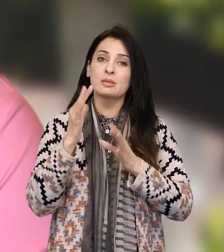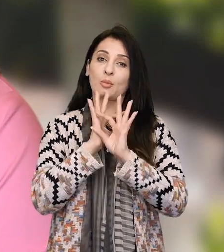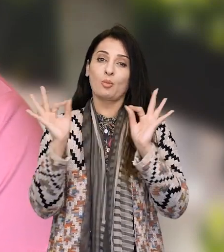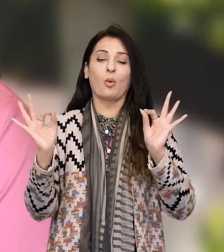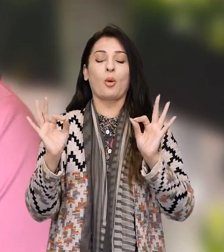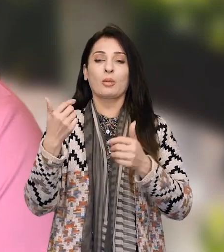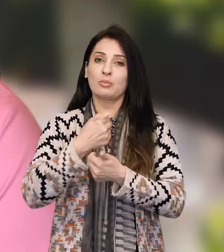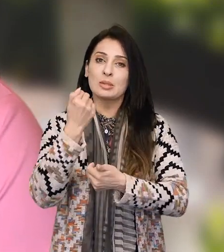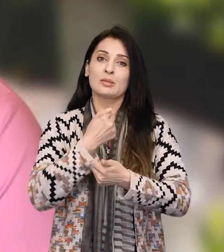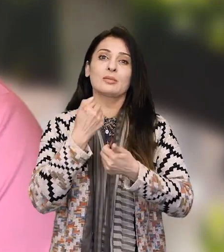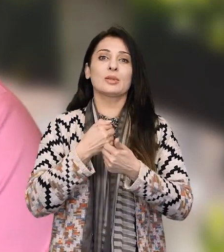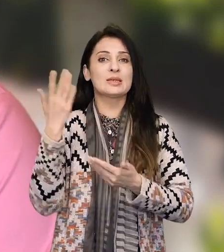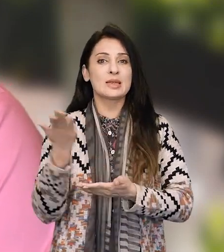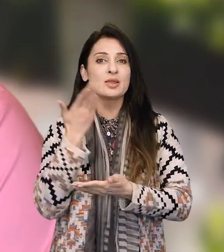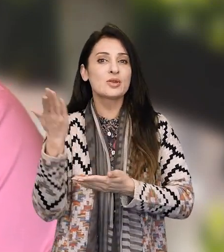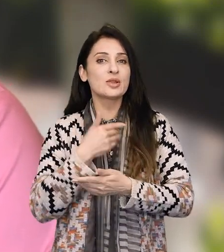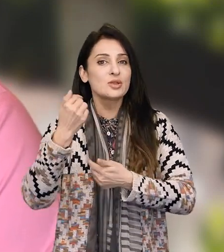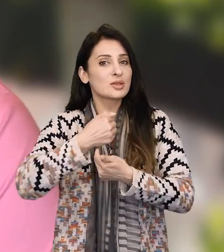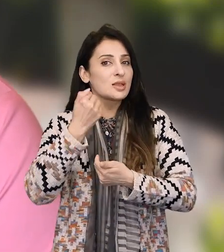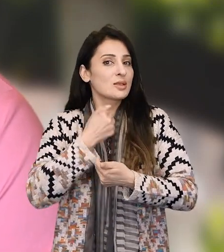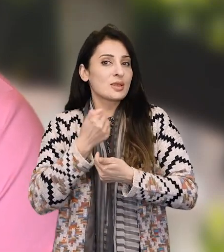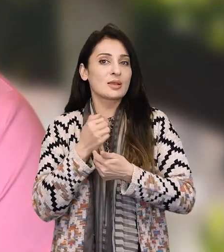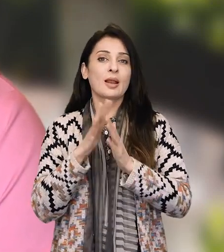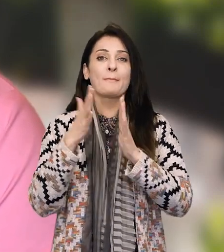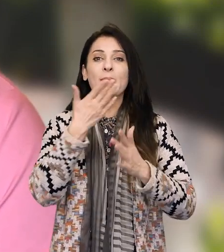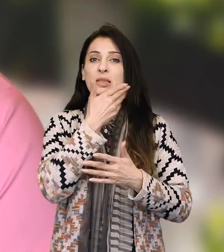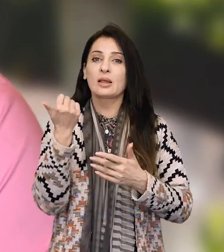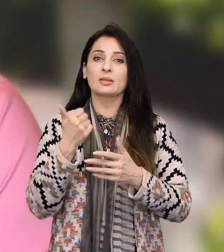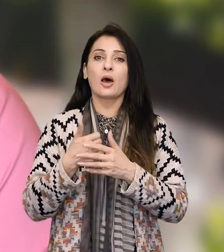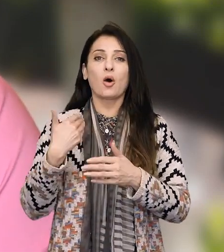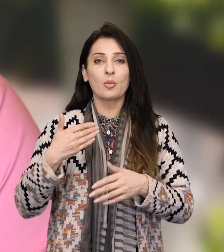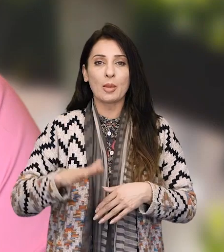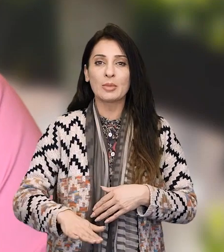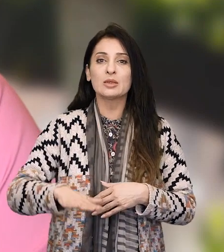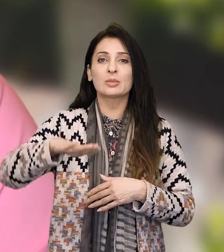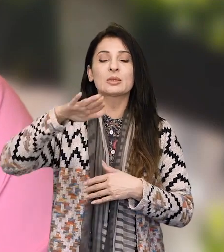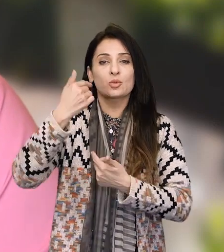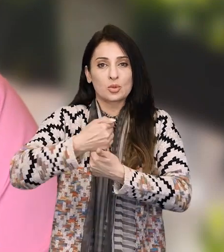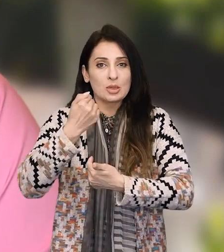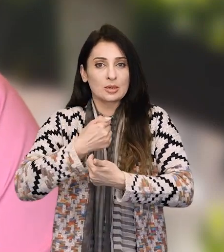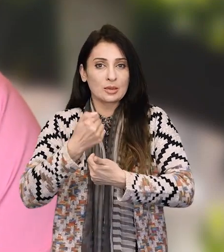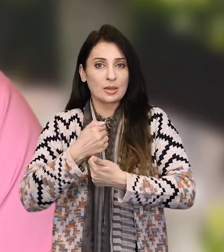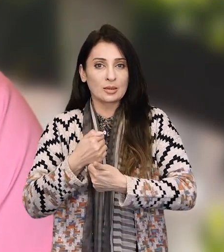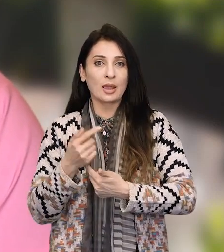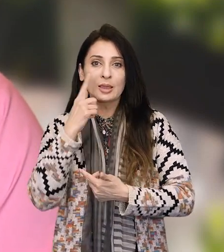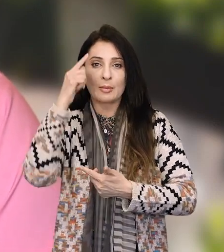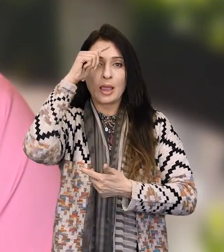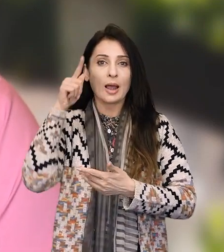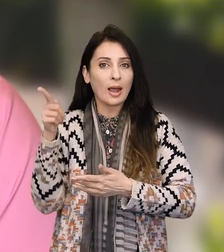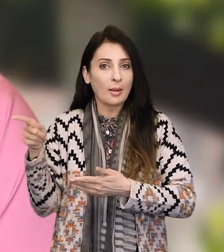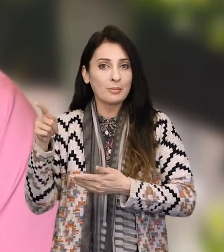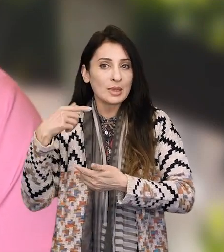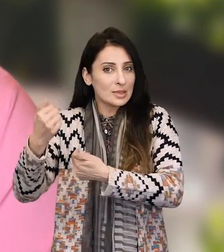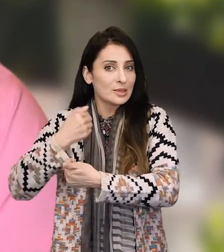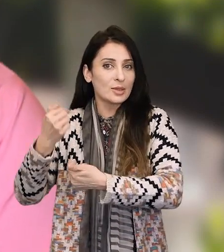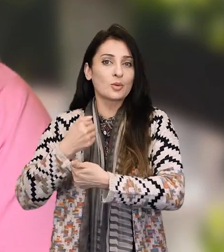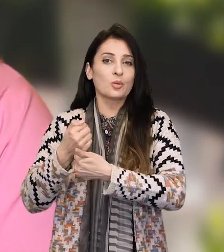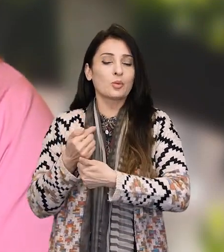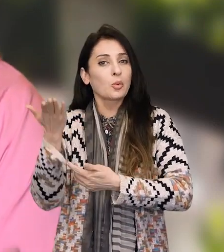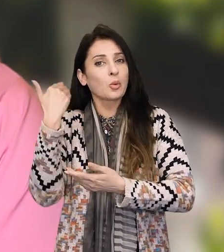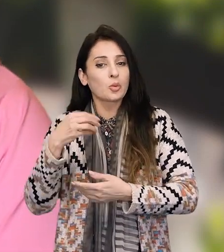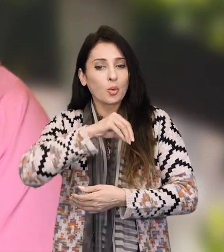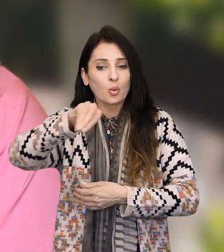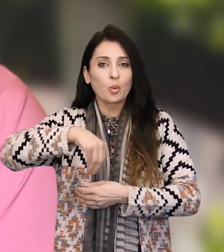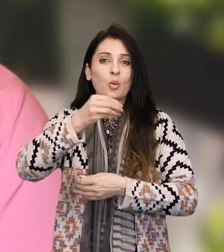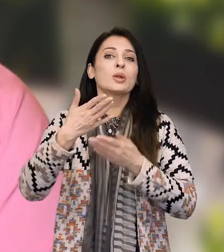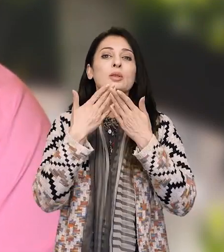and loved learning new things. तो मेरे लिए वो बचपन से एक breeding ground था to learn from her before there was